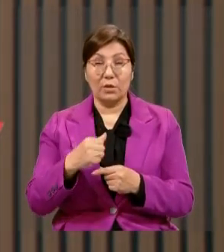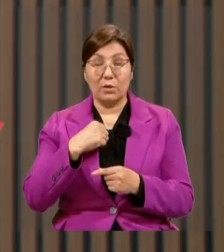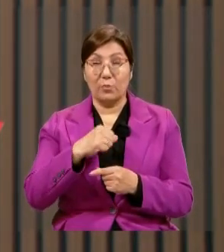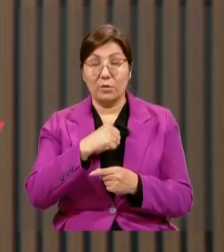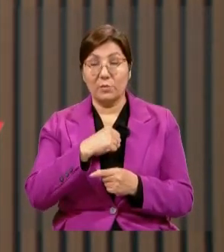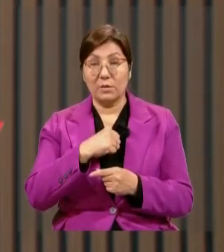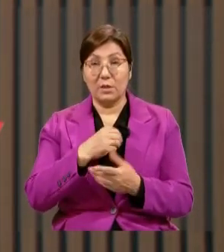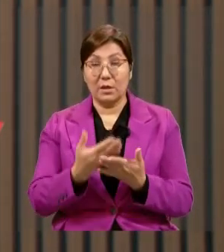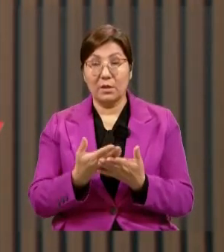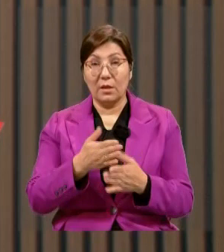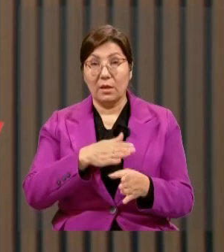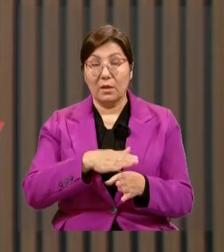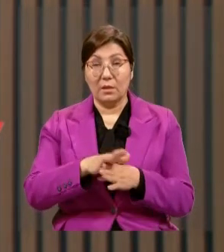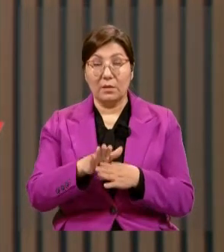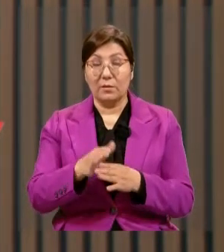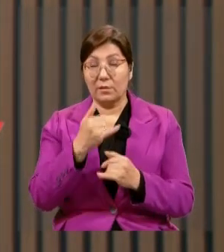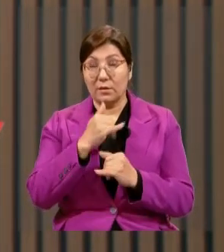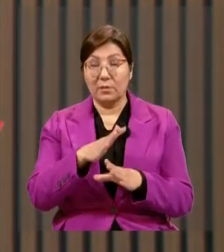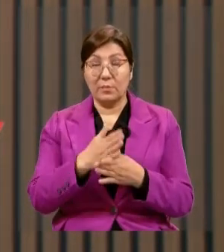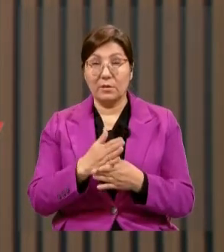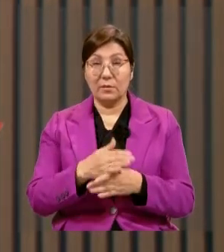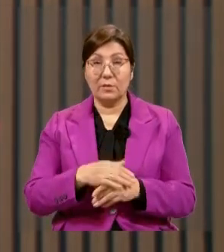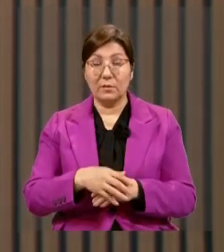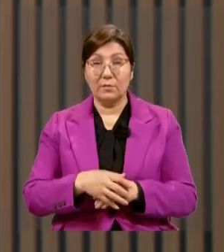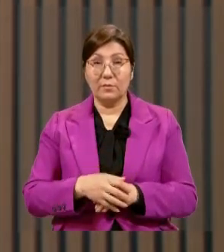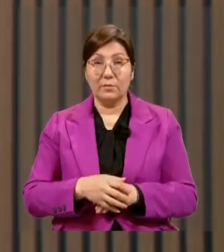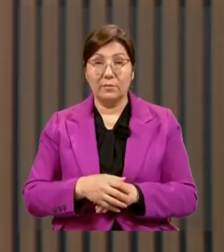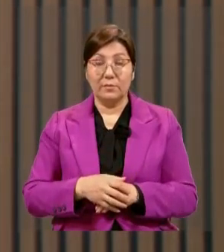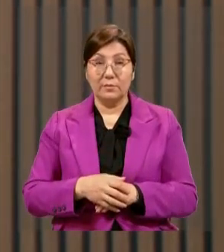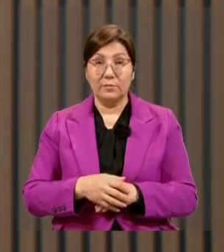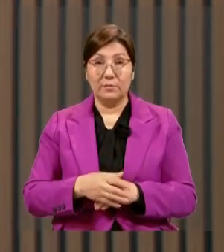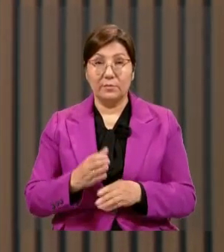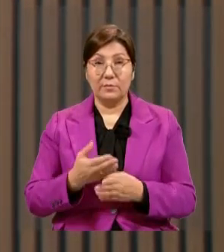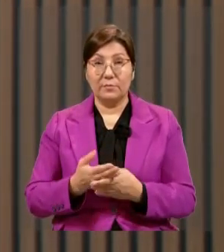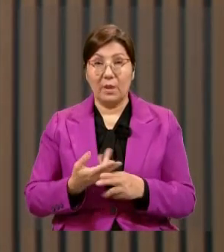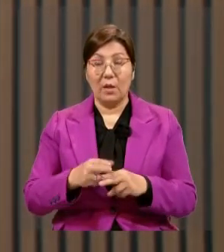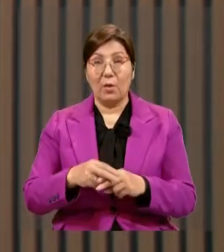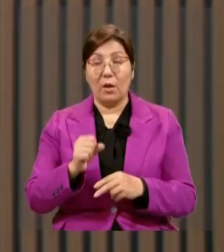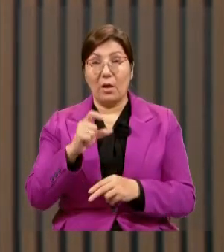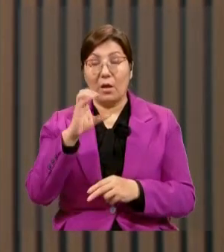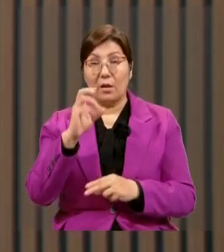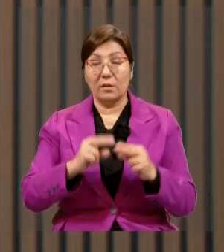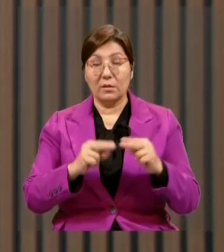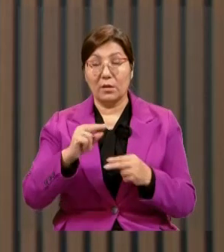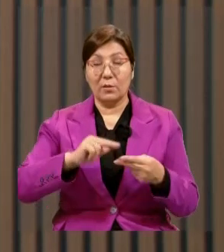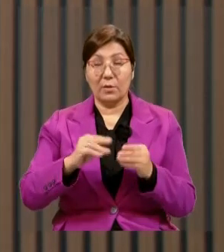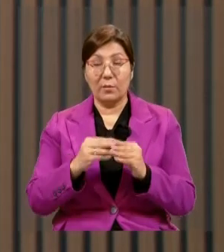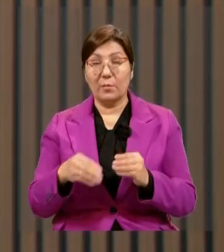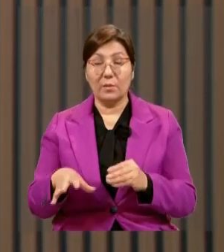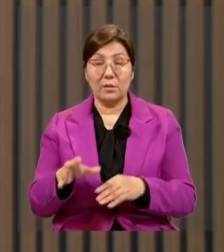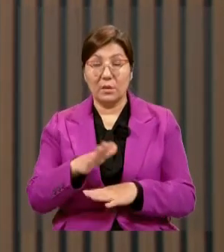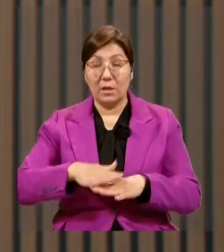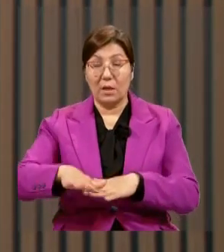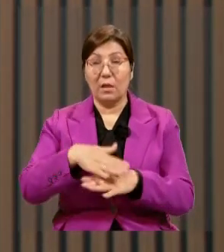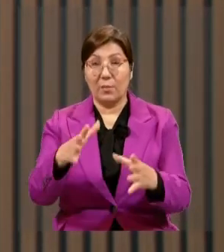үшін осы атом электростанциясын салу мәселесіне ел болып, халық болып біз